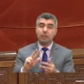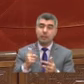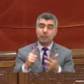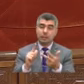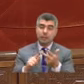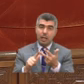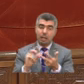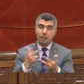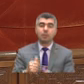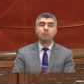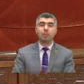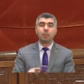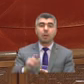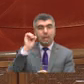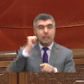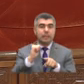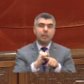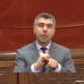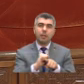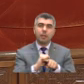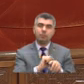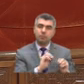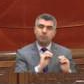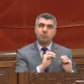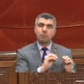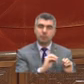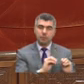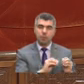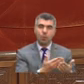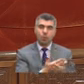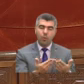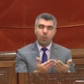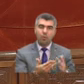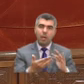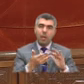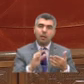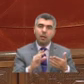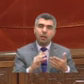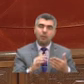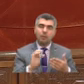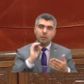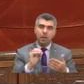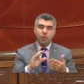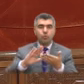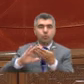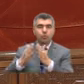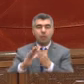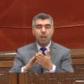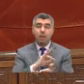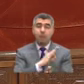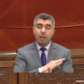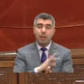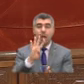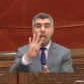تكوين الموارد البشرية وتأهيلها. وفرنا التكوين عن بعد للتعاونيات واستفادت منها أزيد من